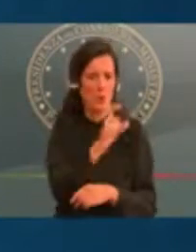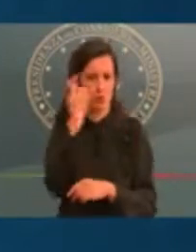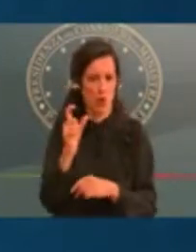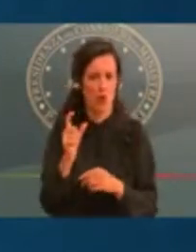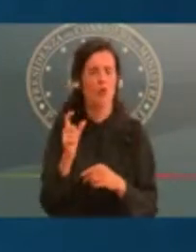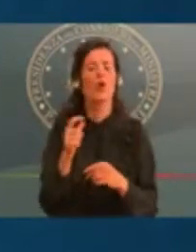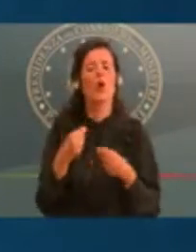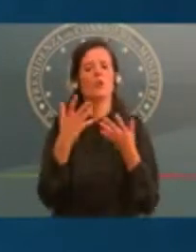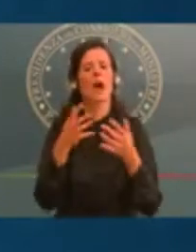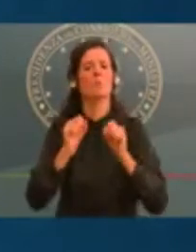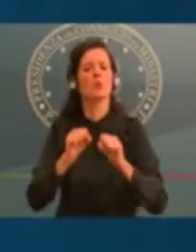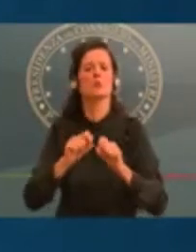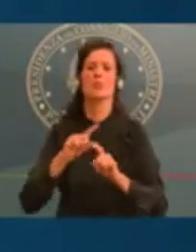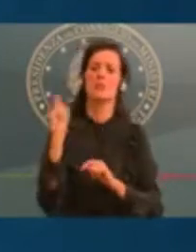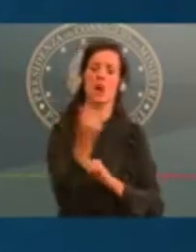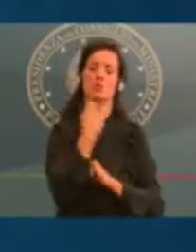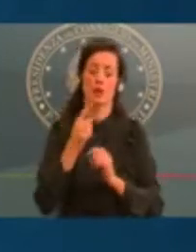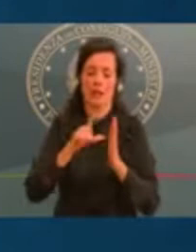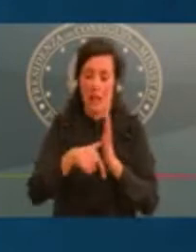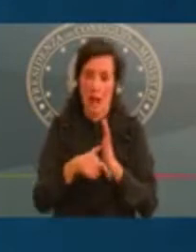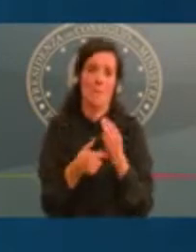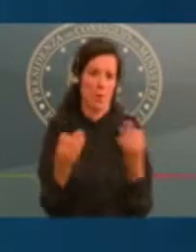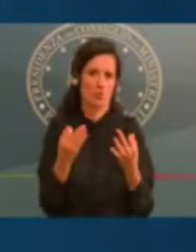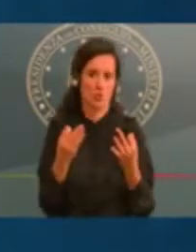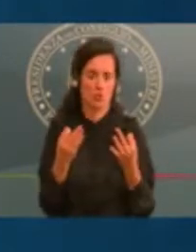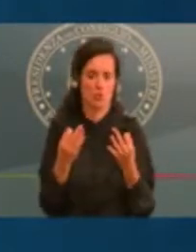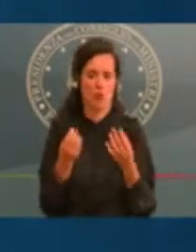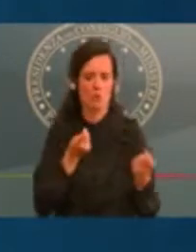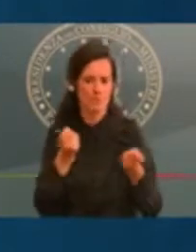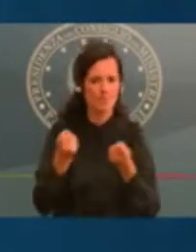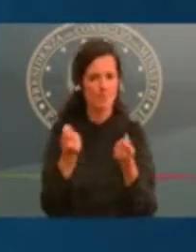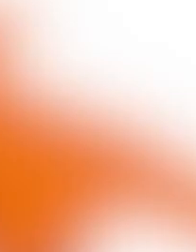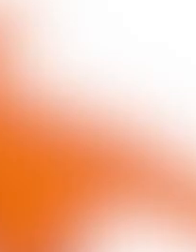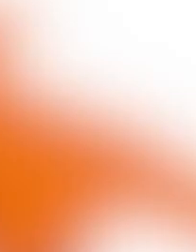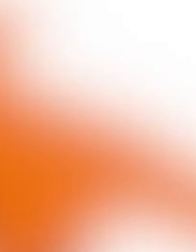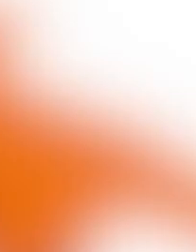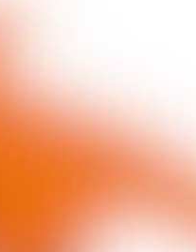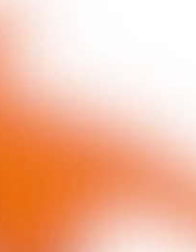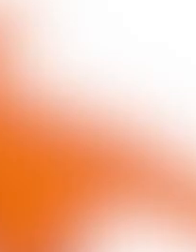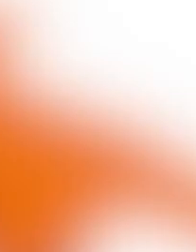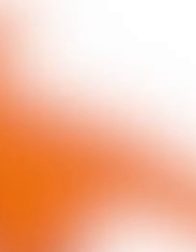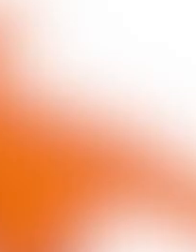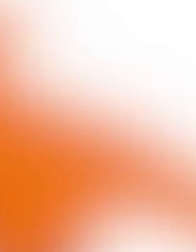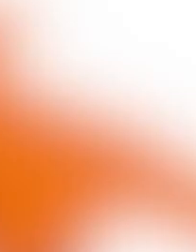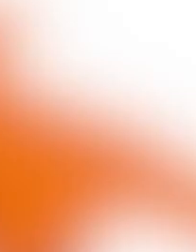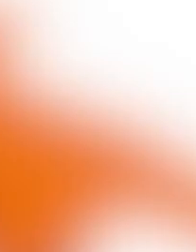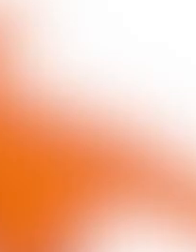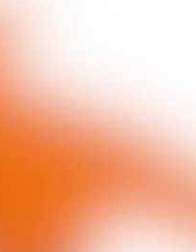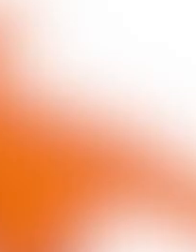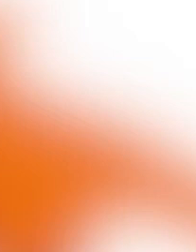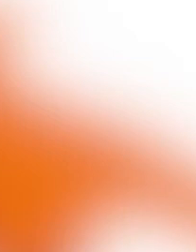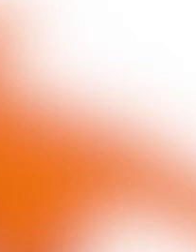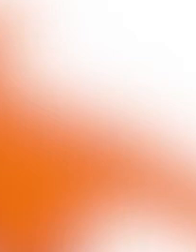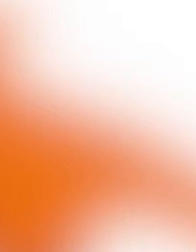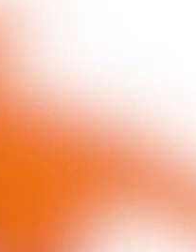ai ministri roberto speranza e francesco boccia con i governatori delle regioni intanto è stata annunciata l'entrata in